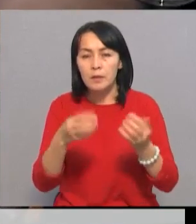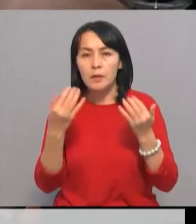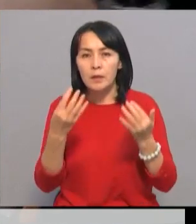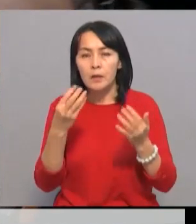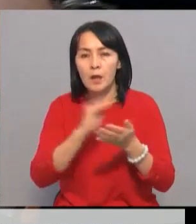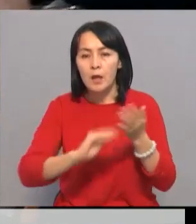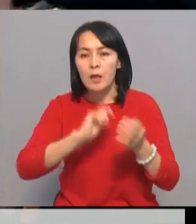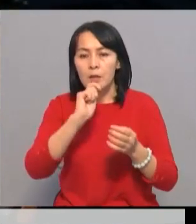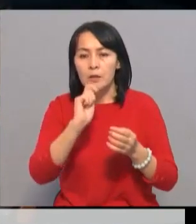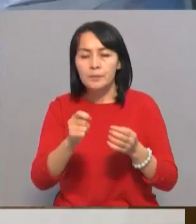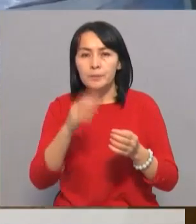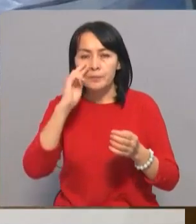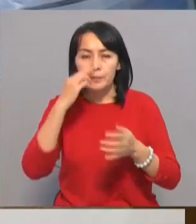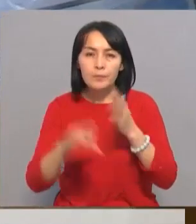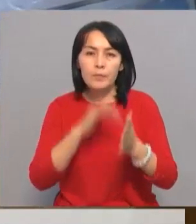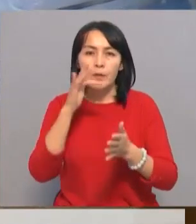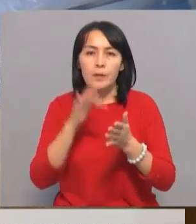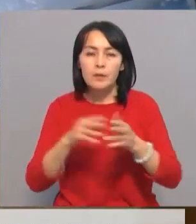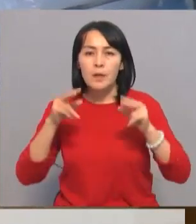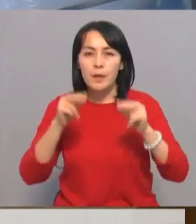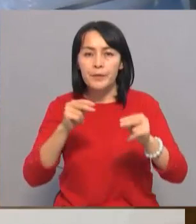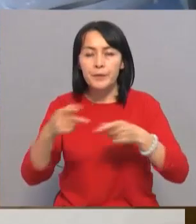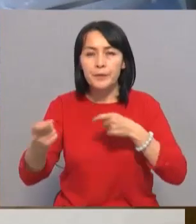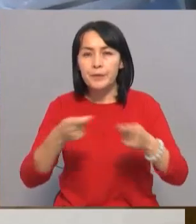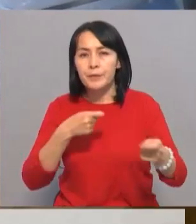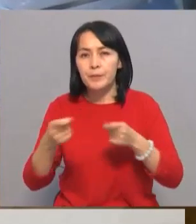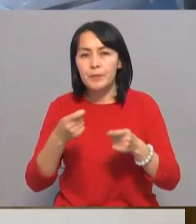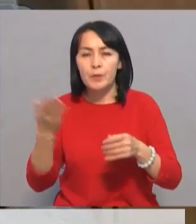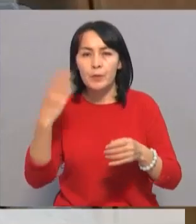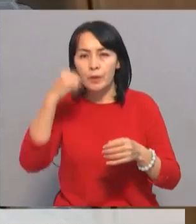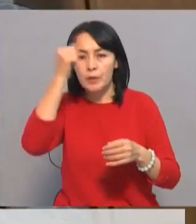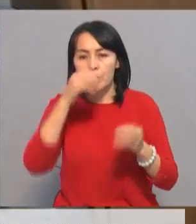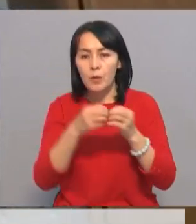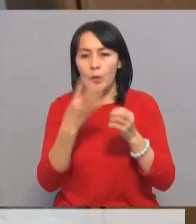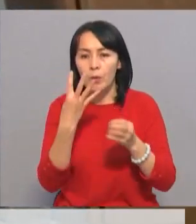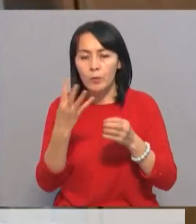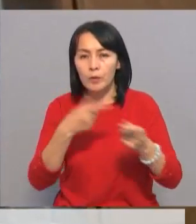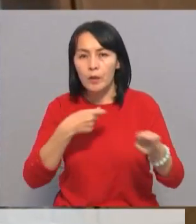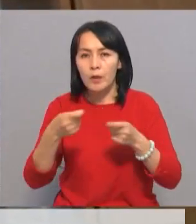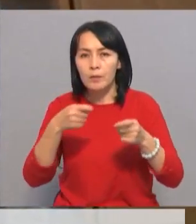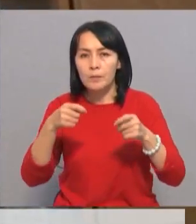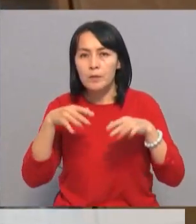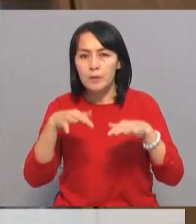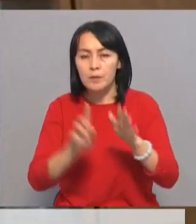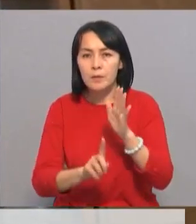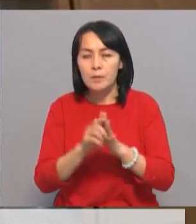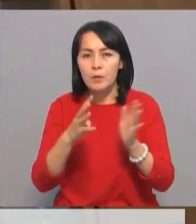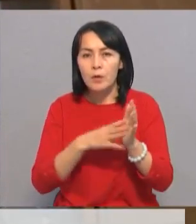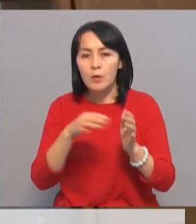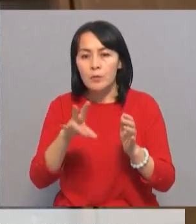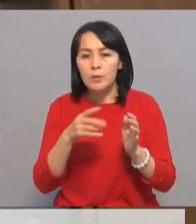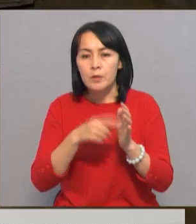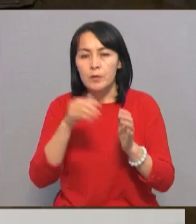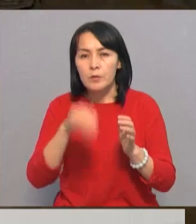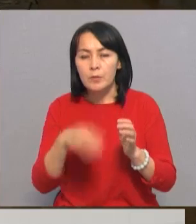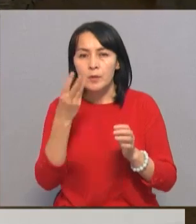түскен арыз шағым негізінде Шымкент қаласындағы әділет департаменті өткен жылы 14 әкімшілік іс қозғап, 9 миллион 700 мың